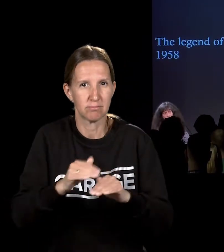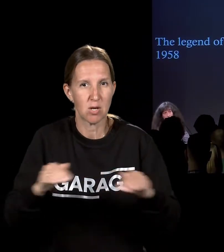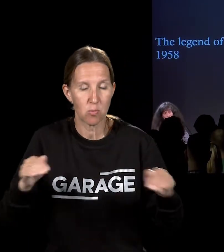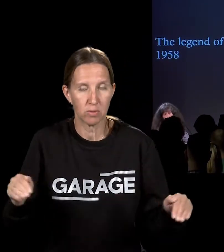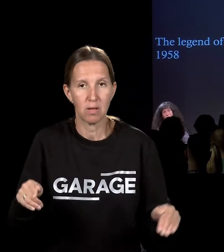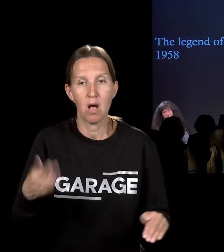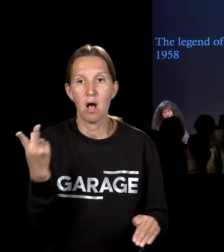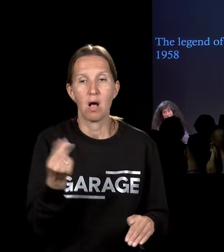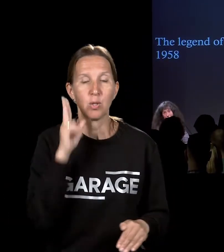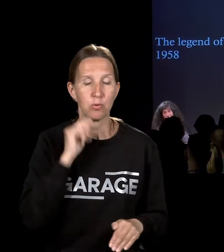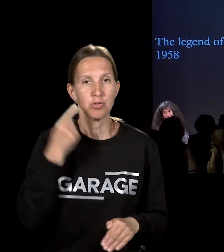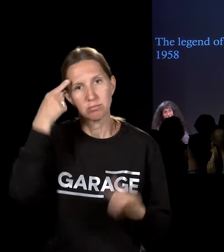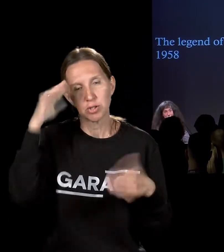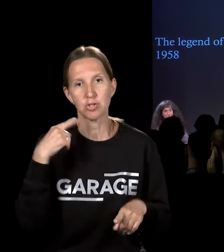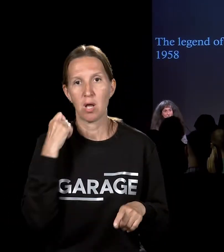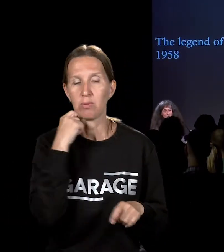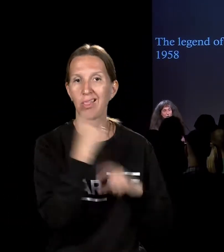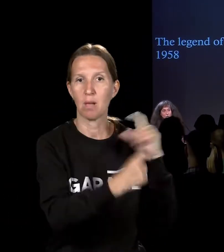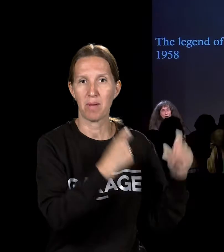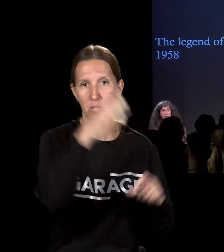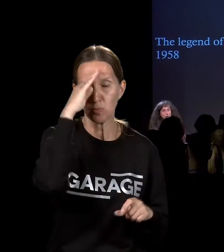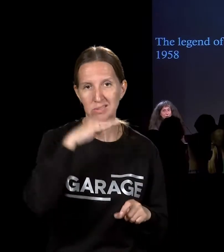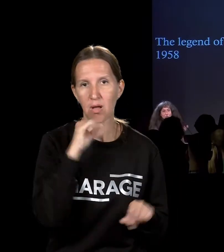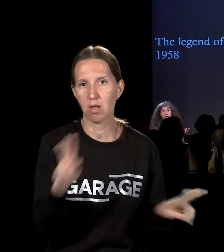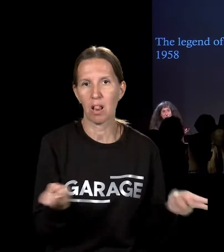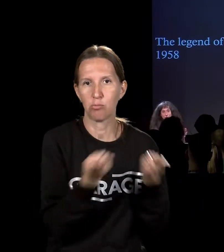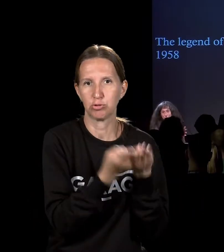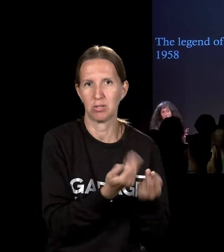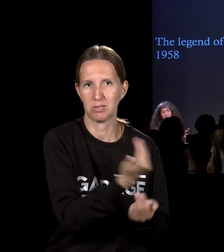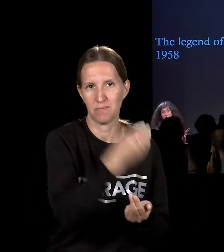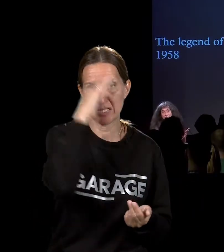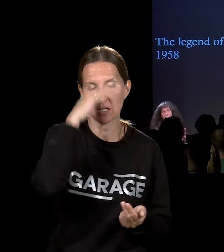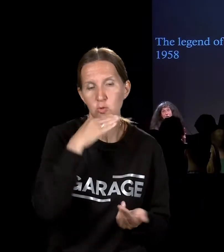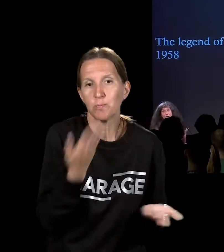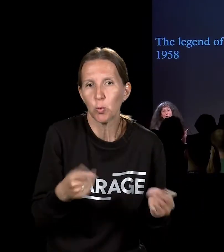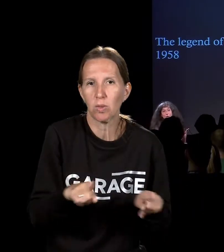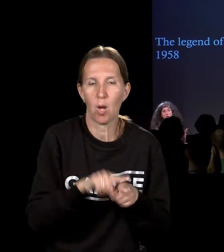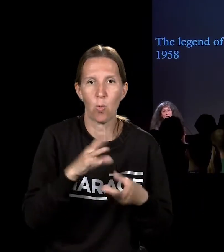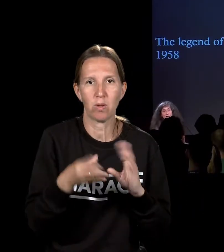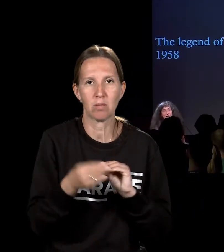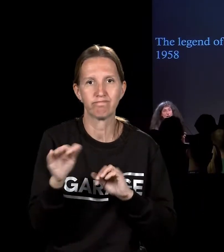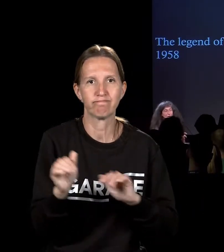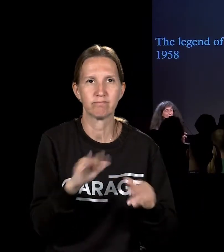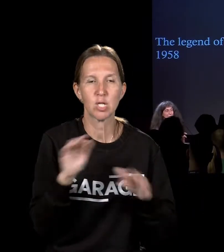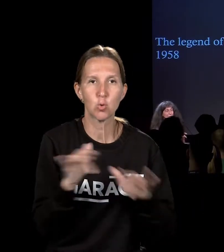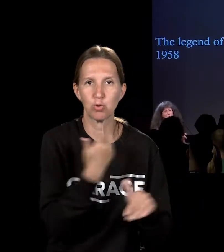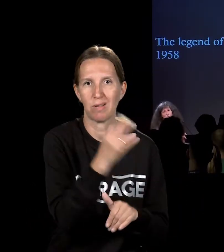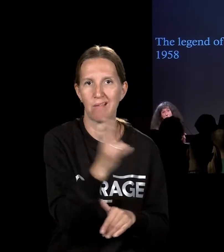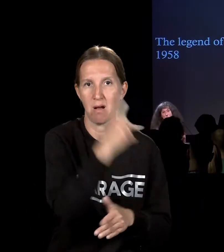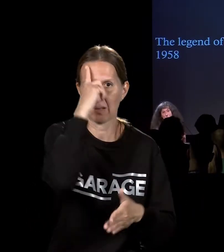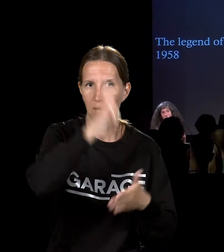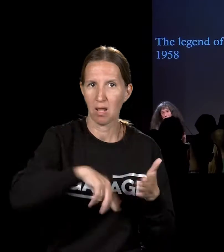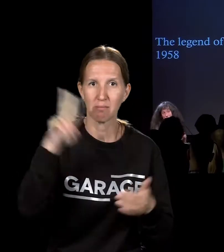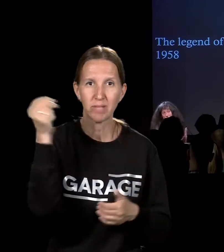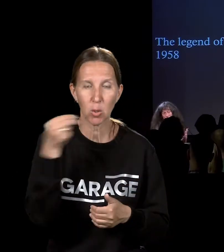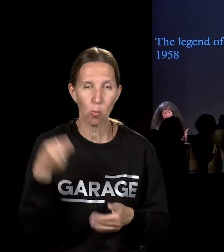ложатся с ним. То есть такой очень амбивалентный сюжет религиозный, который в то